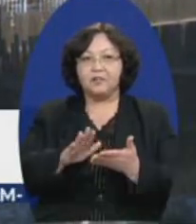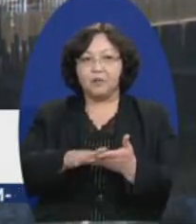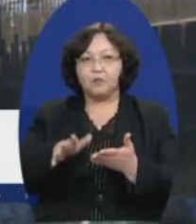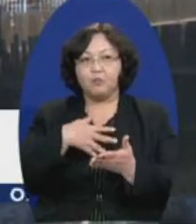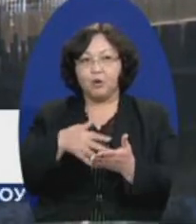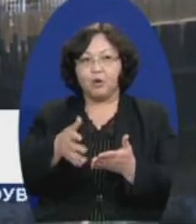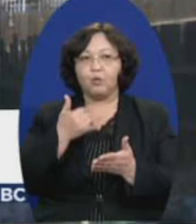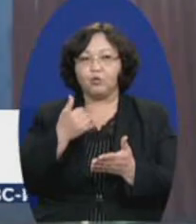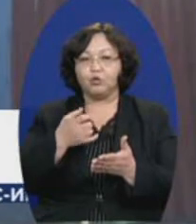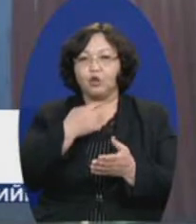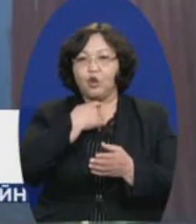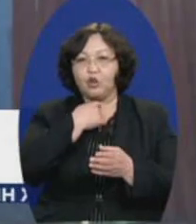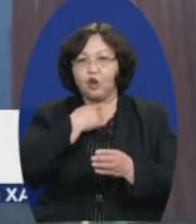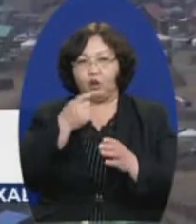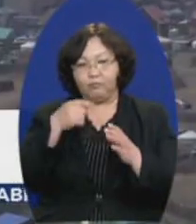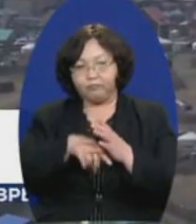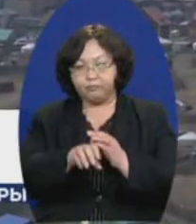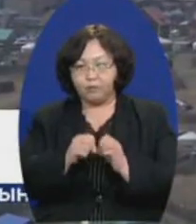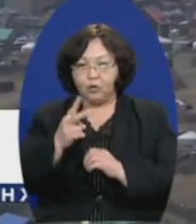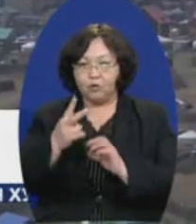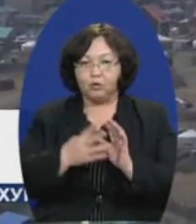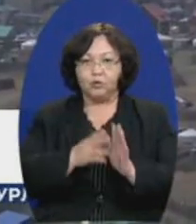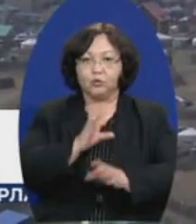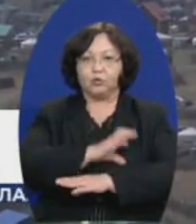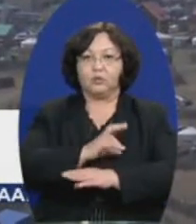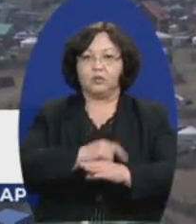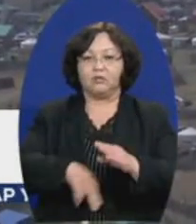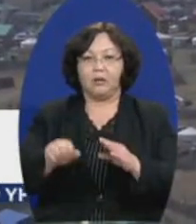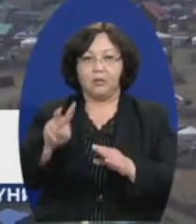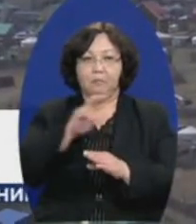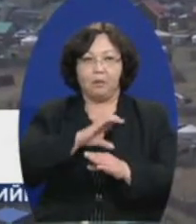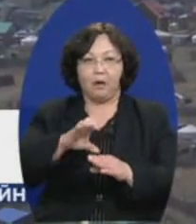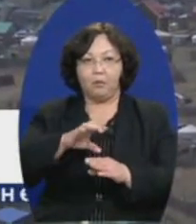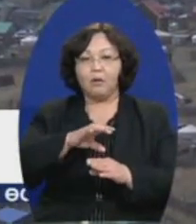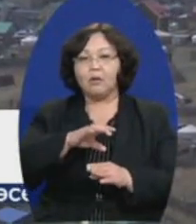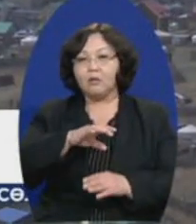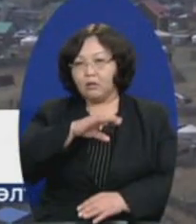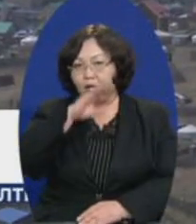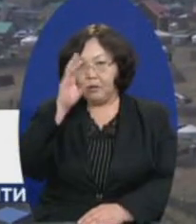Мөн 29 сургууль цэцэрлэг аж ахуй нэгжийг төвлөрсөн дулаанд холбосон